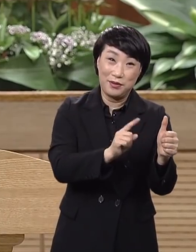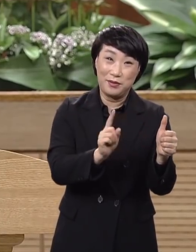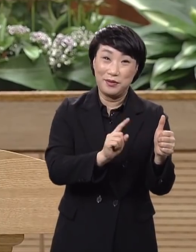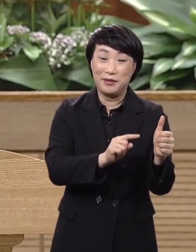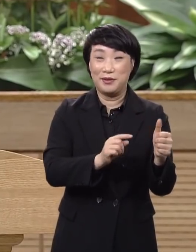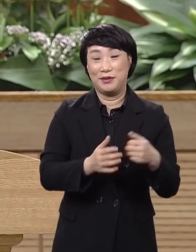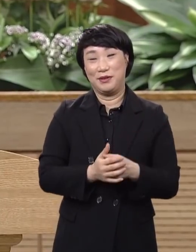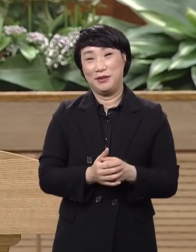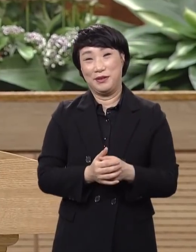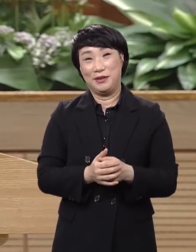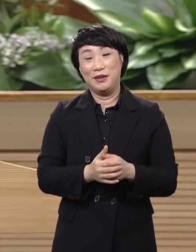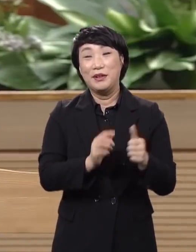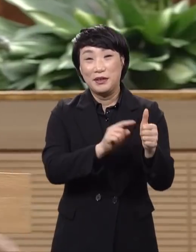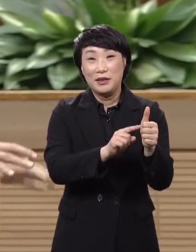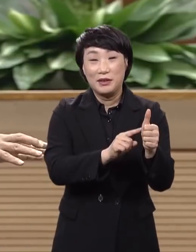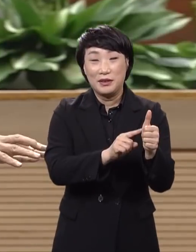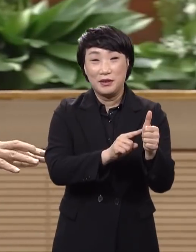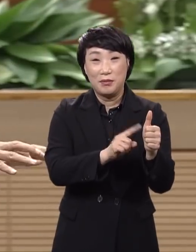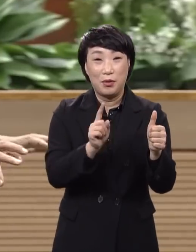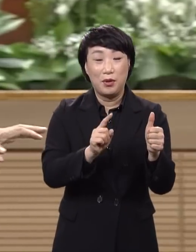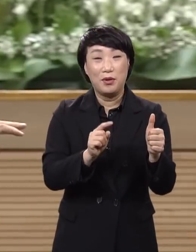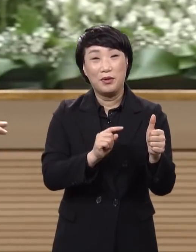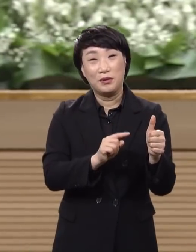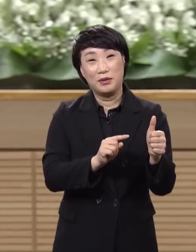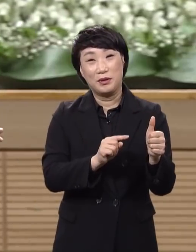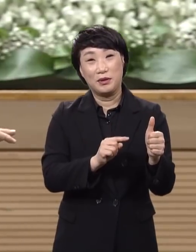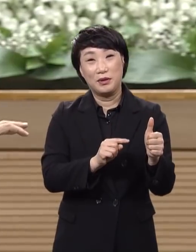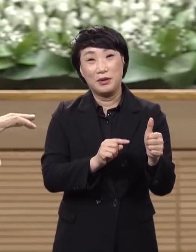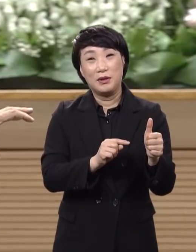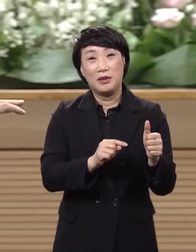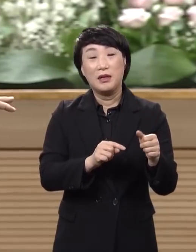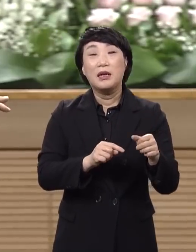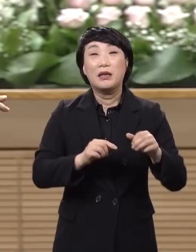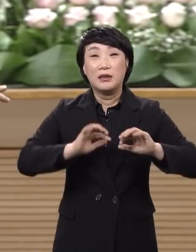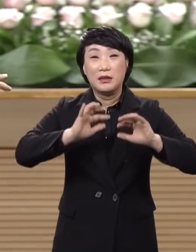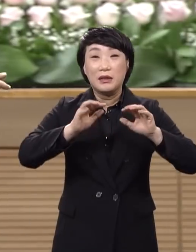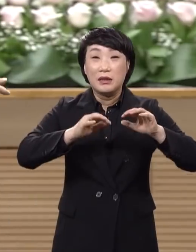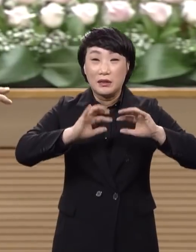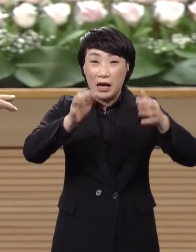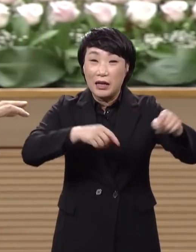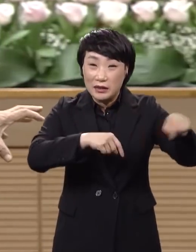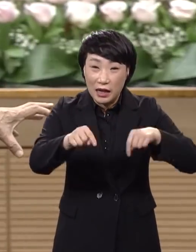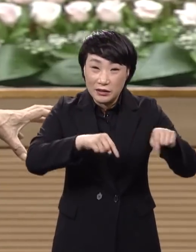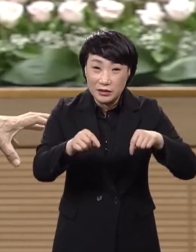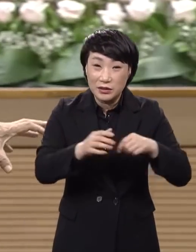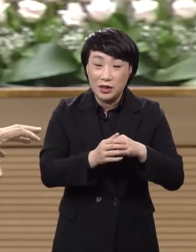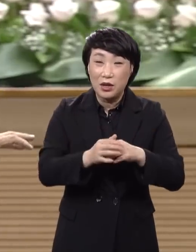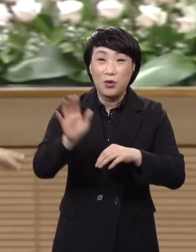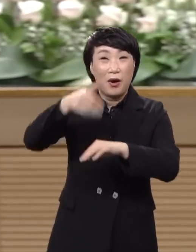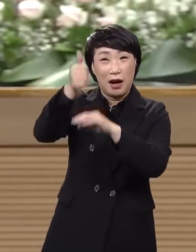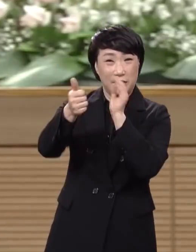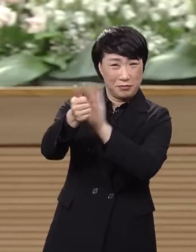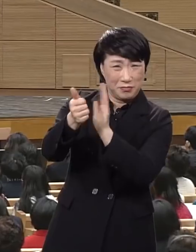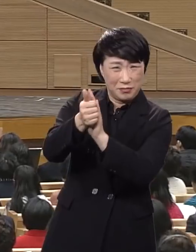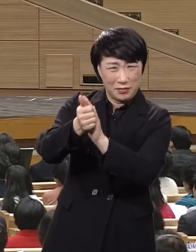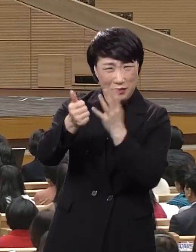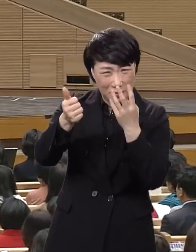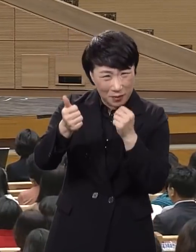예, 그래서 그는 얼마나 종사를 잘 왕을 받도록